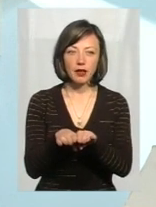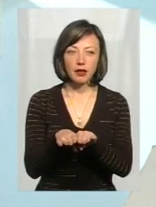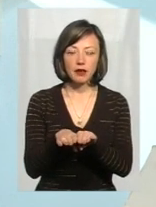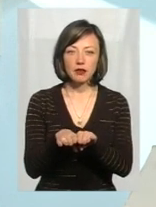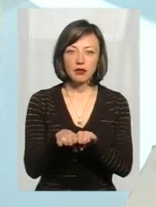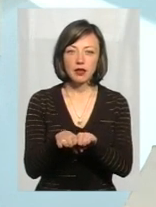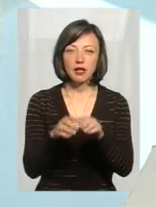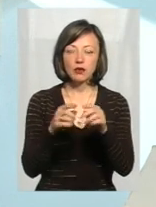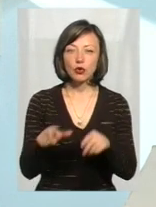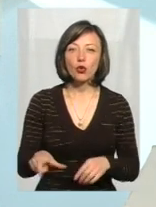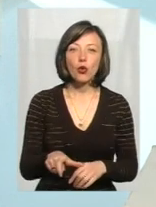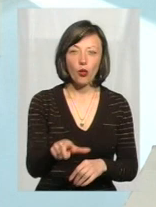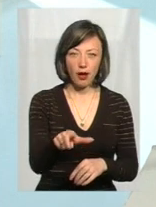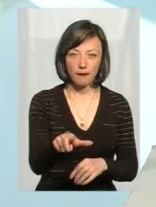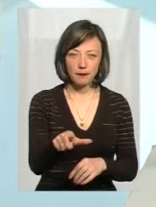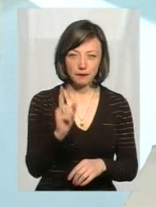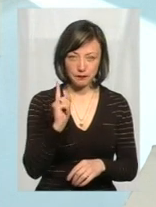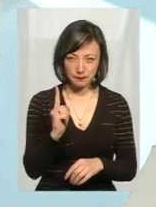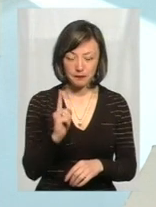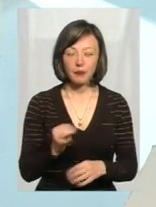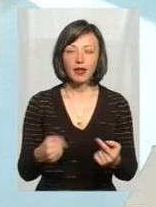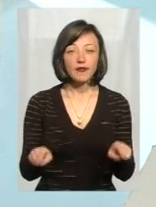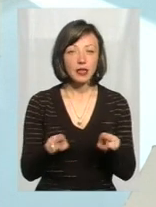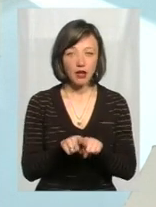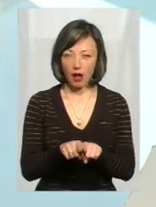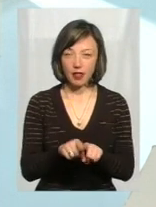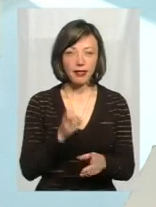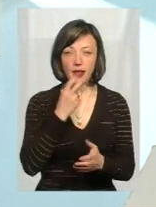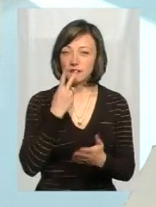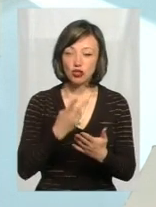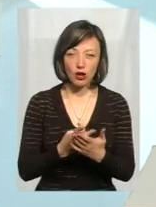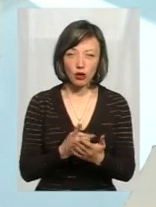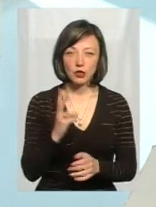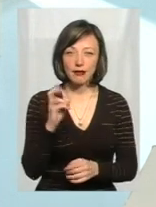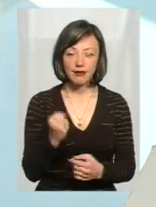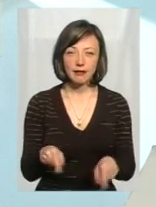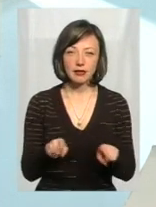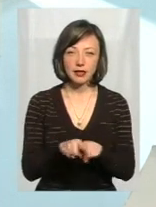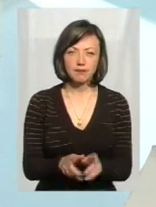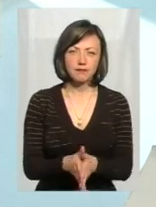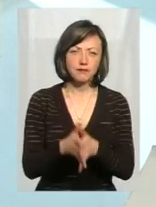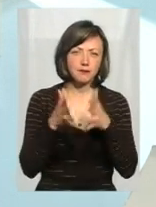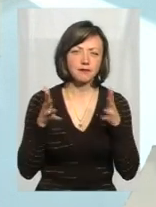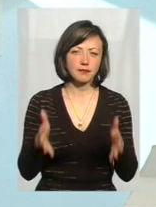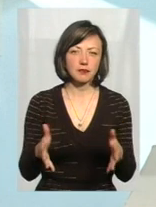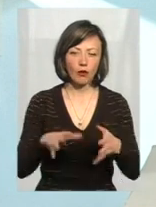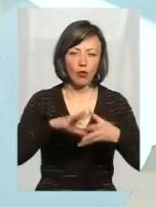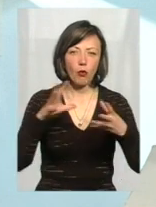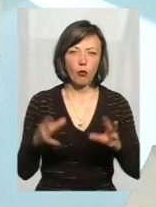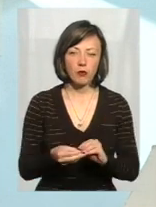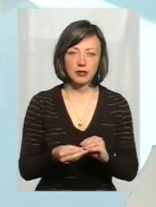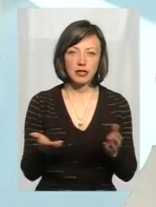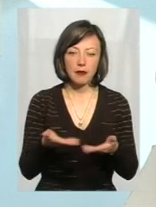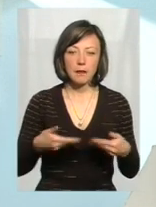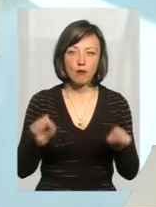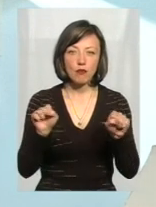тобто дороги. І відтак, незважаючи на ось такий величезний комплекс, який